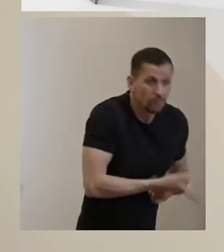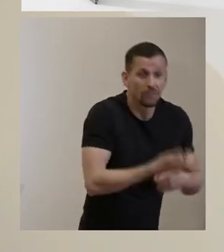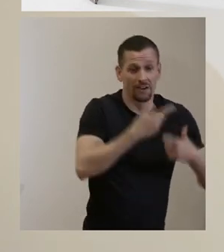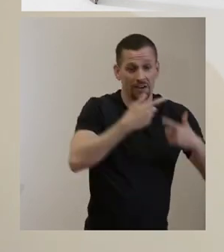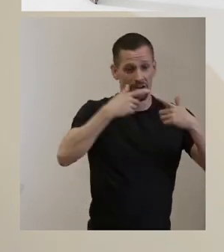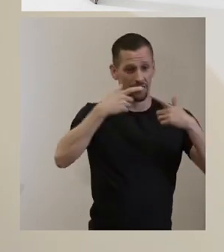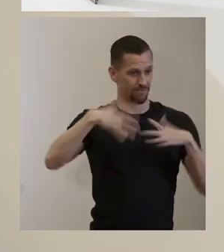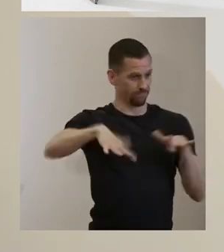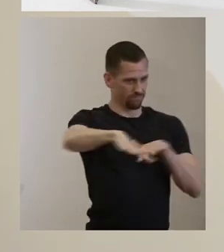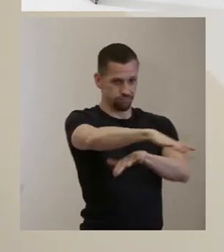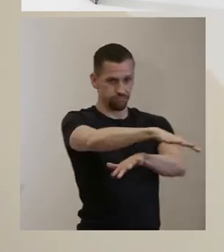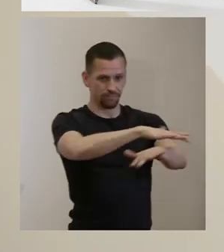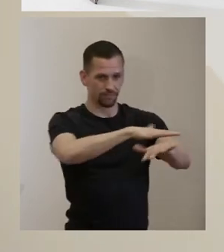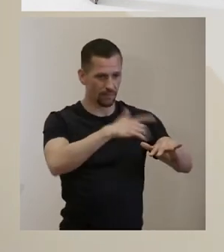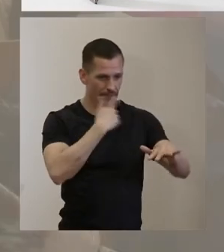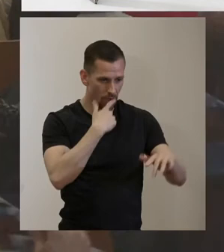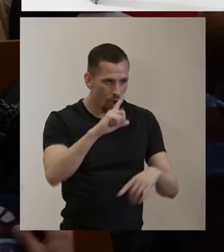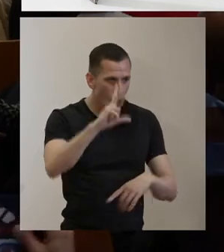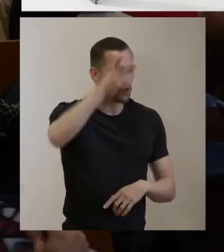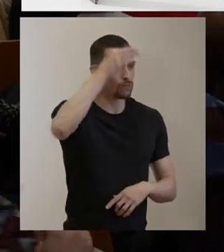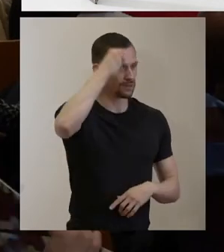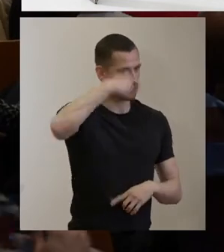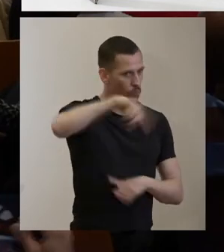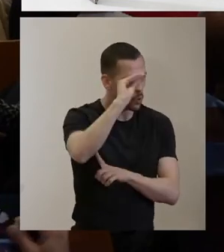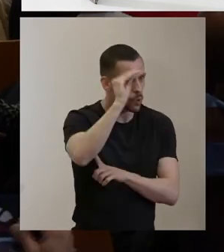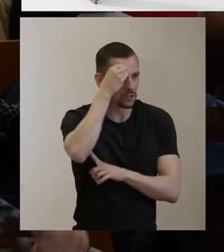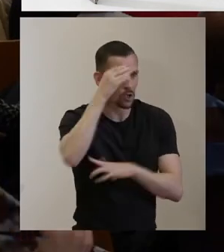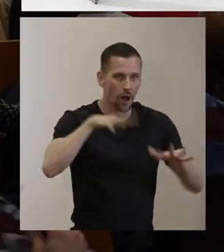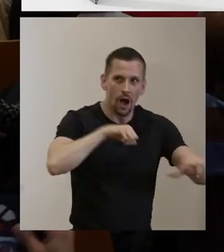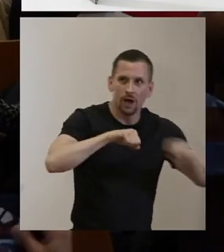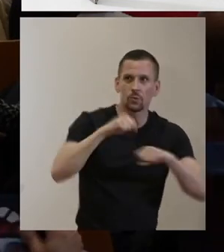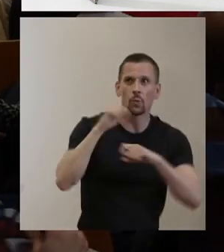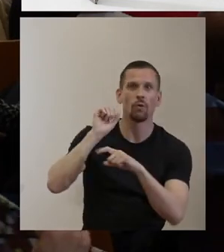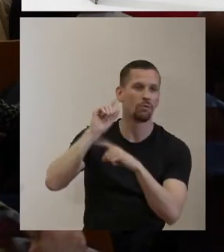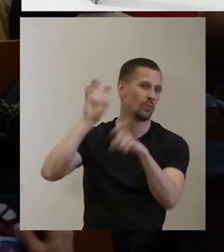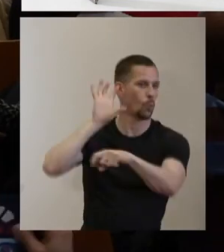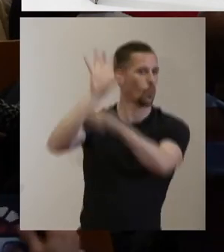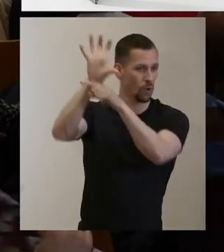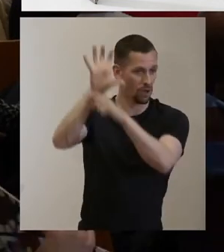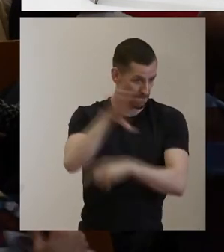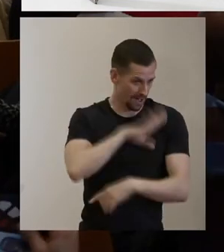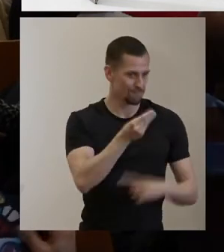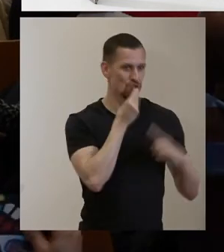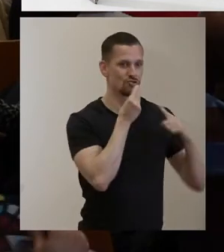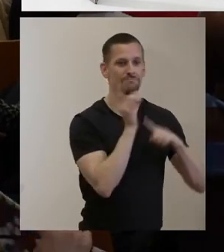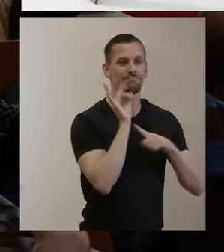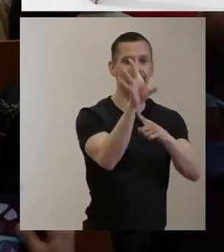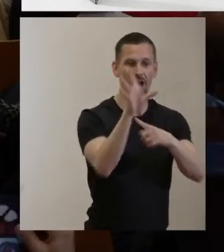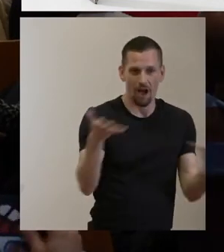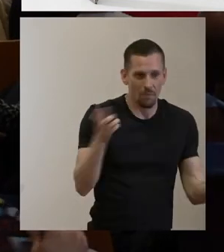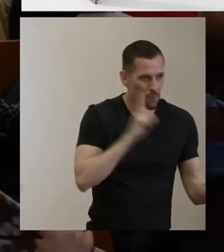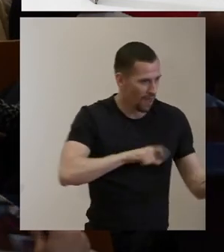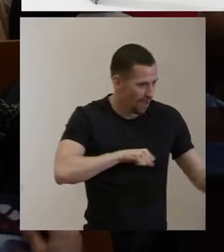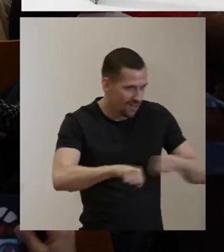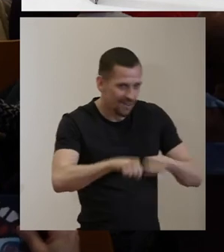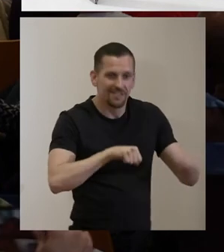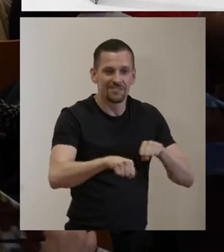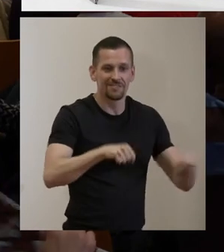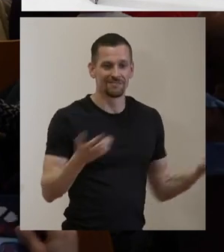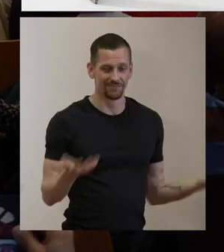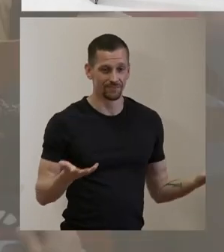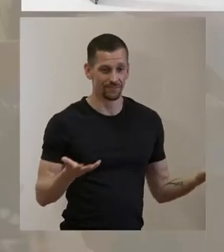néanmoins encore un moyen d'action, voire une marge de négociation. Nombre de cas rapportés de grève de la faim sont survenus à la